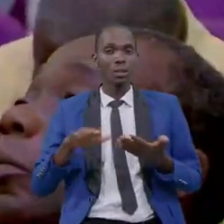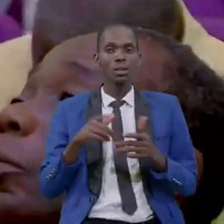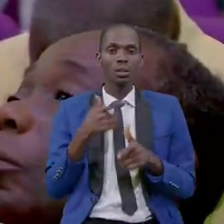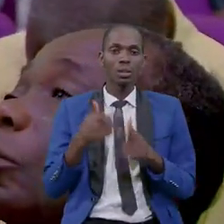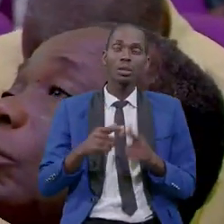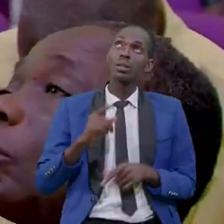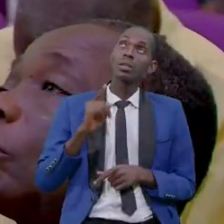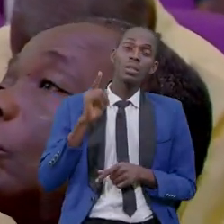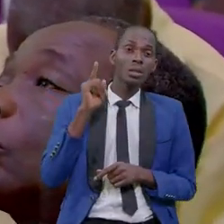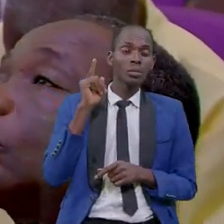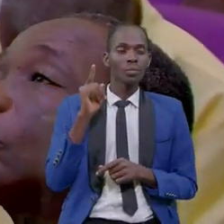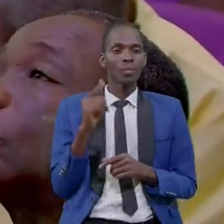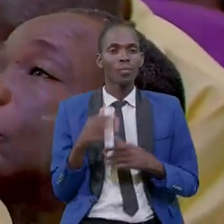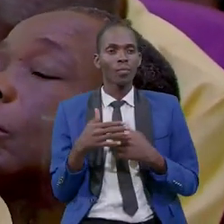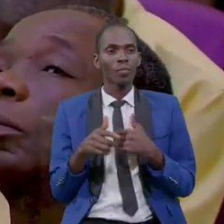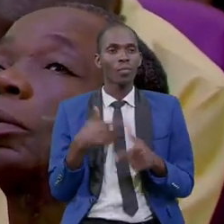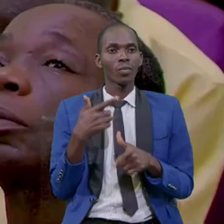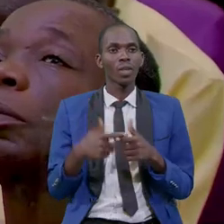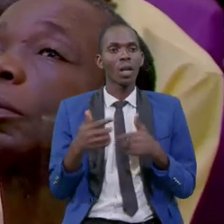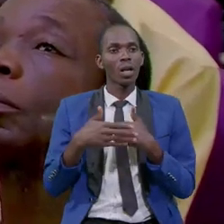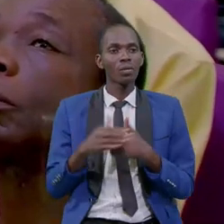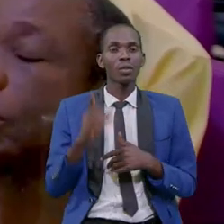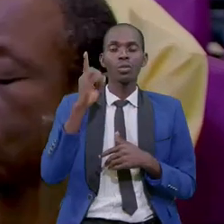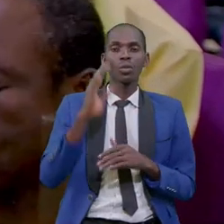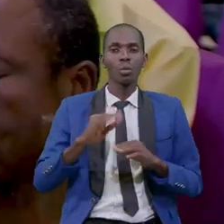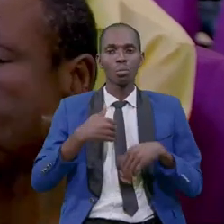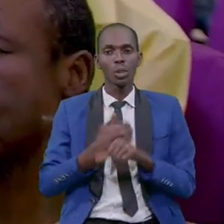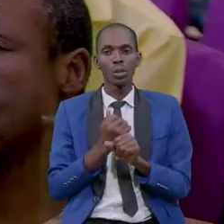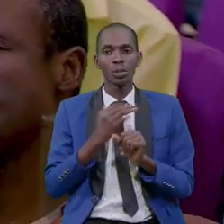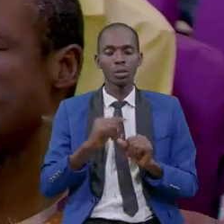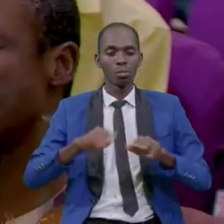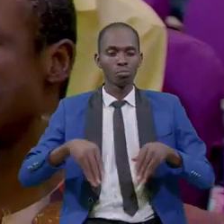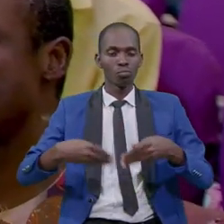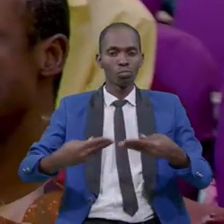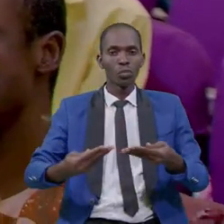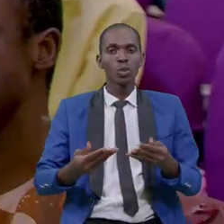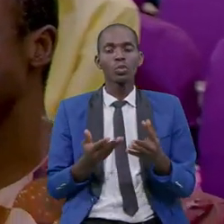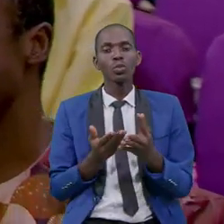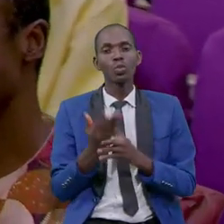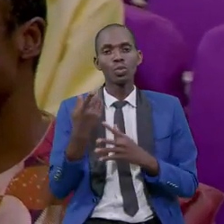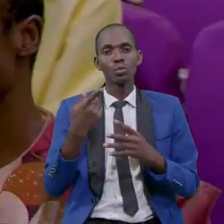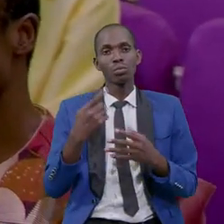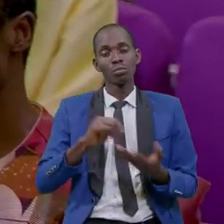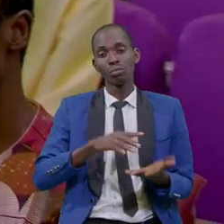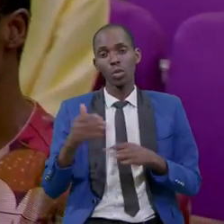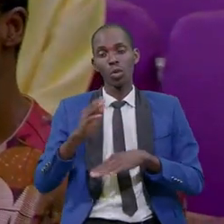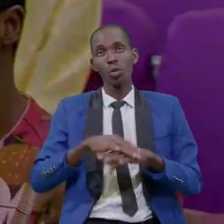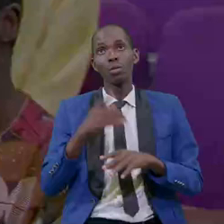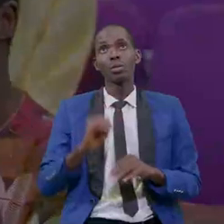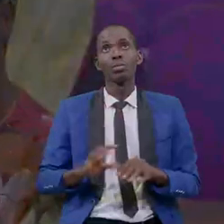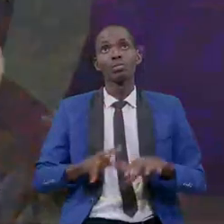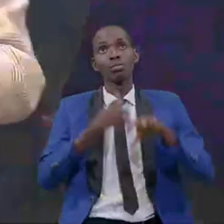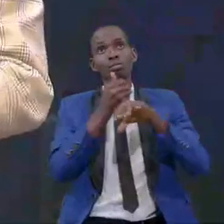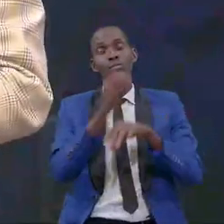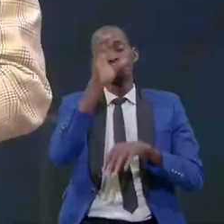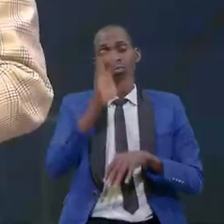celui, alors ayant passé par la provision de Calvaire, celui-là a passé par la